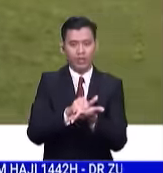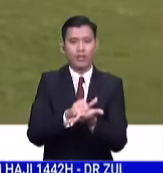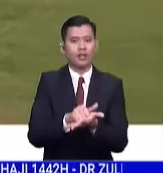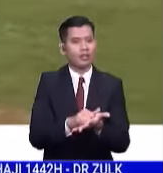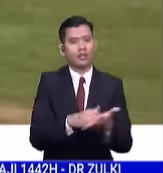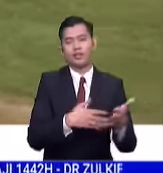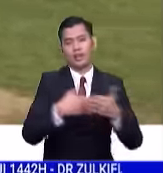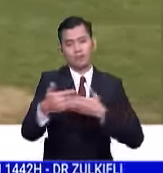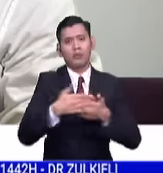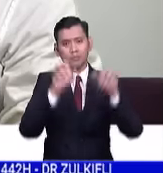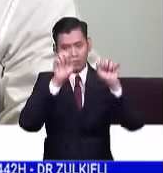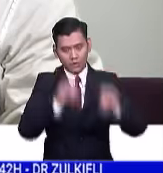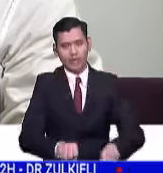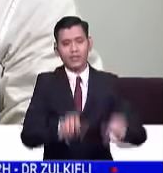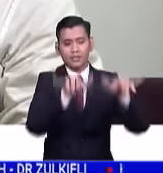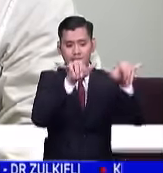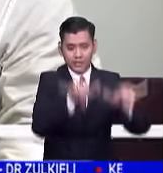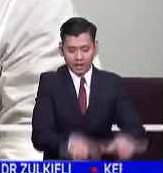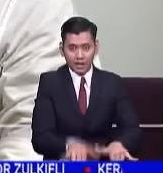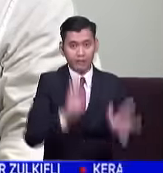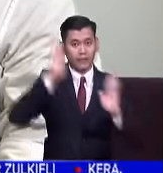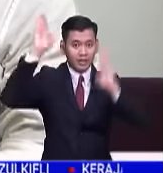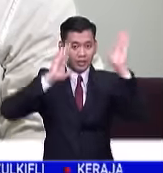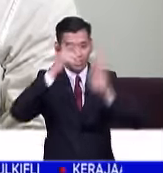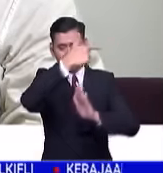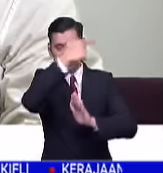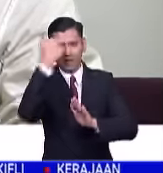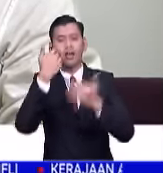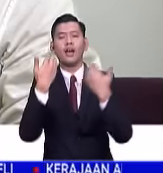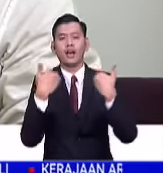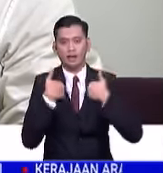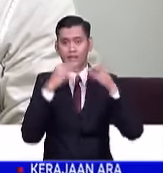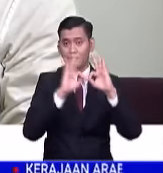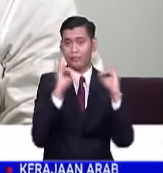sini. Jurulatih Korea ini juga